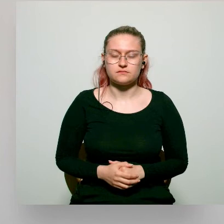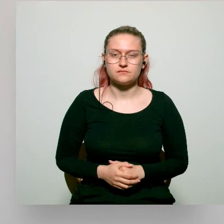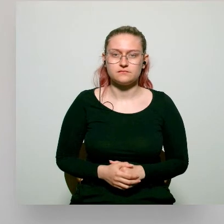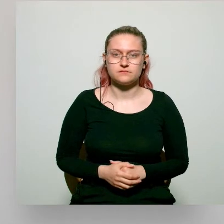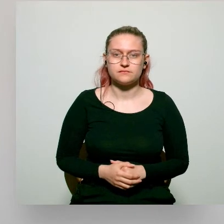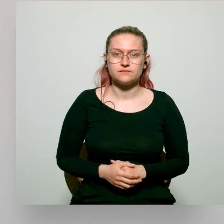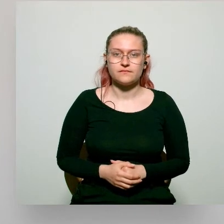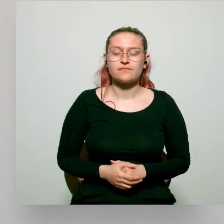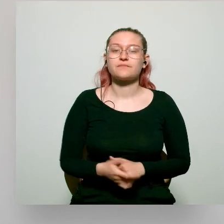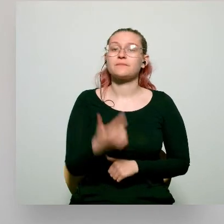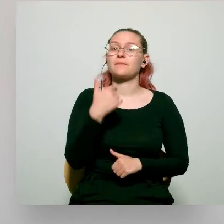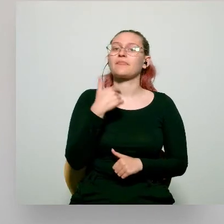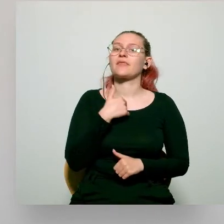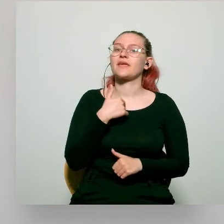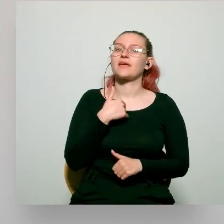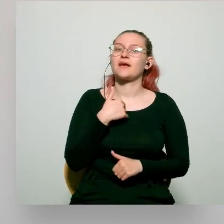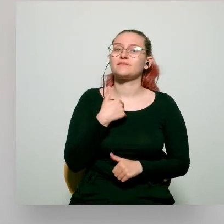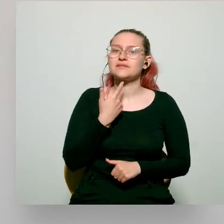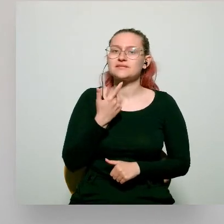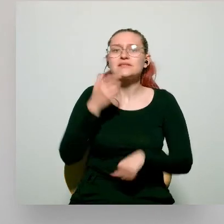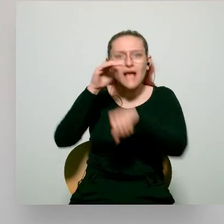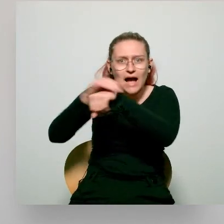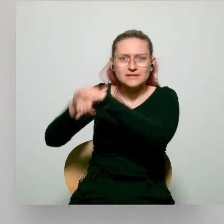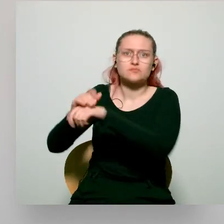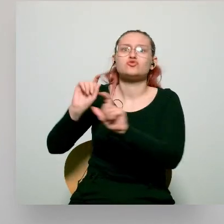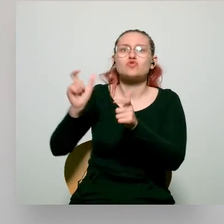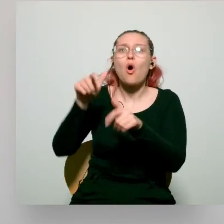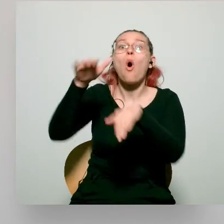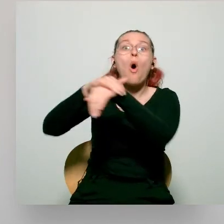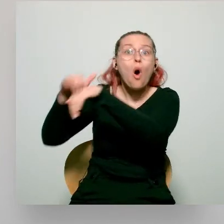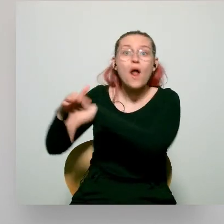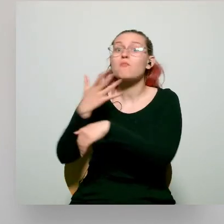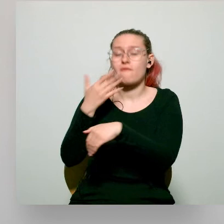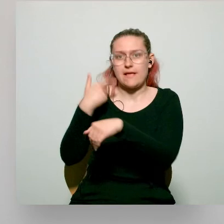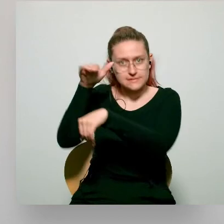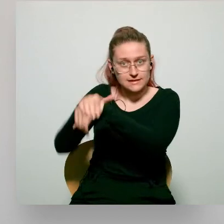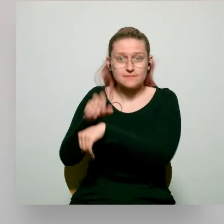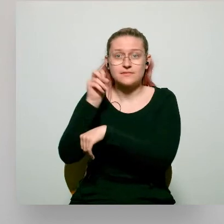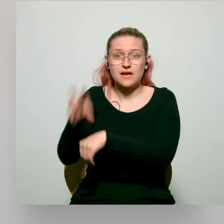zaprzeczać, chcę, żeby mnie dobrze zrozumiano, bo Wira